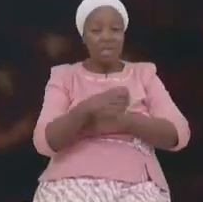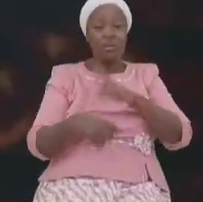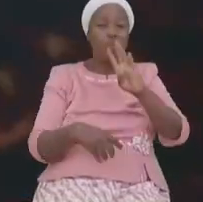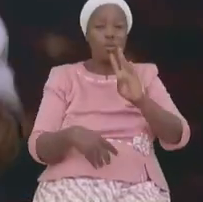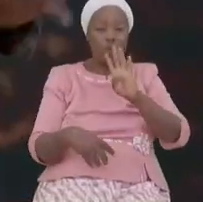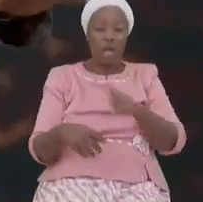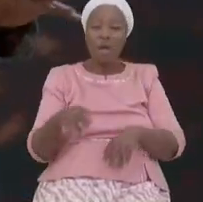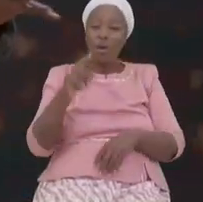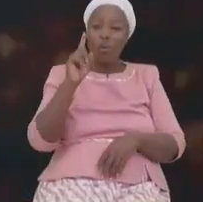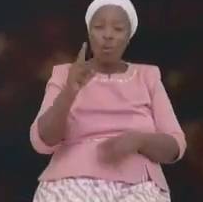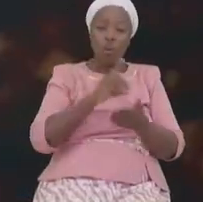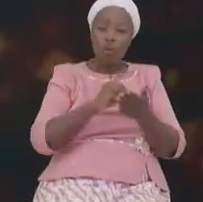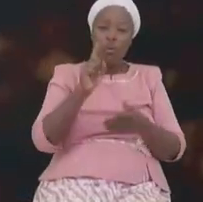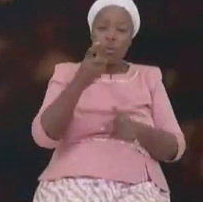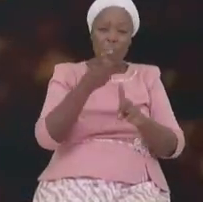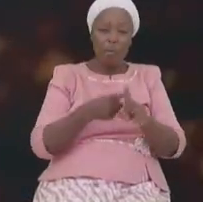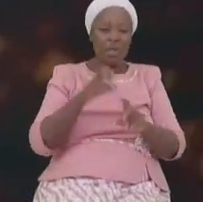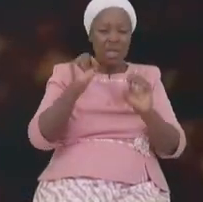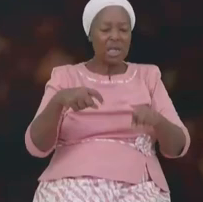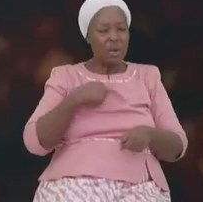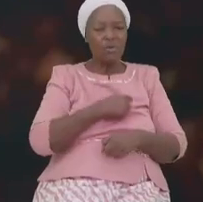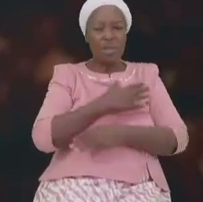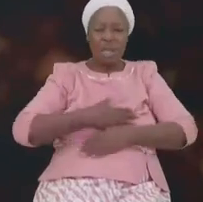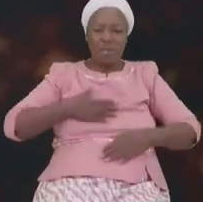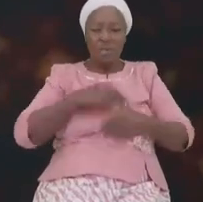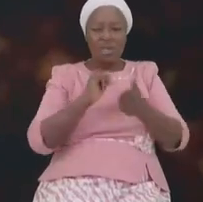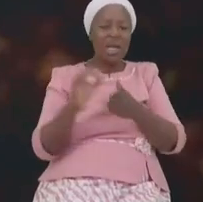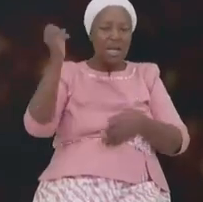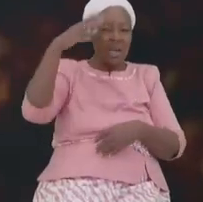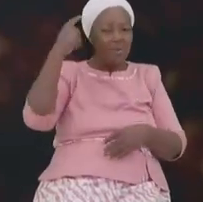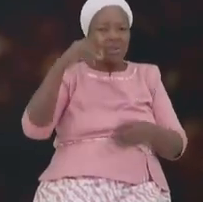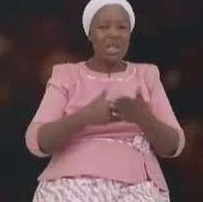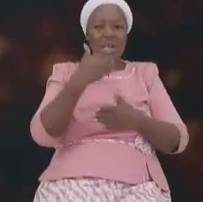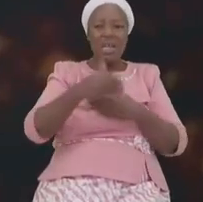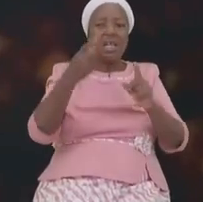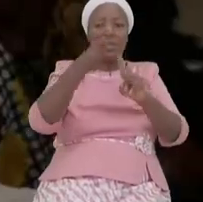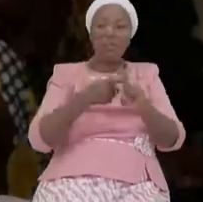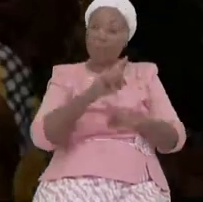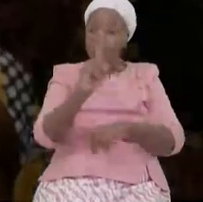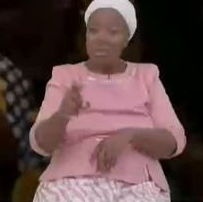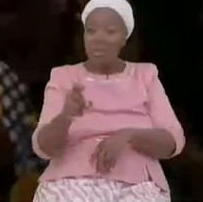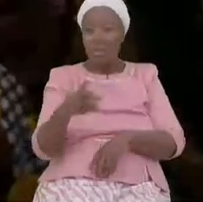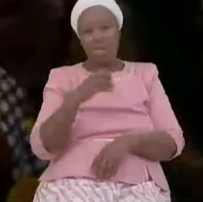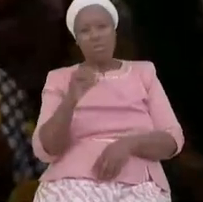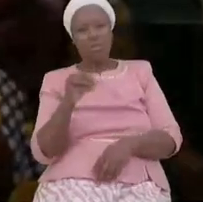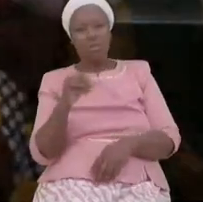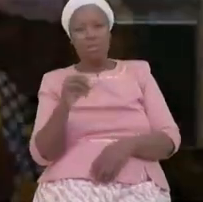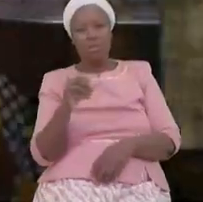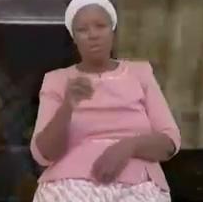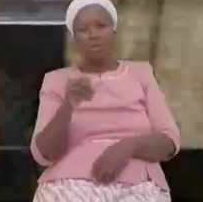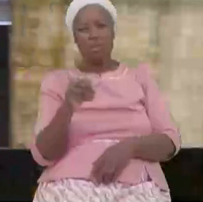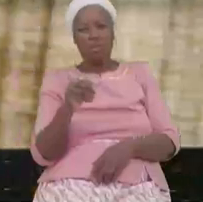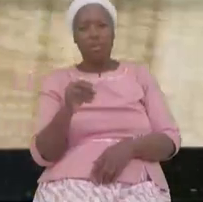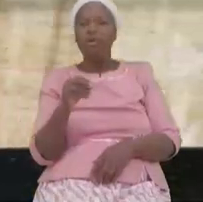semaine, un mois. Est-ce qu'on peut avoir la joie, la grâce pour le mois suivant? Alors, quand nous